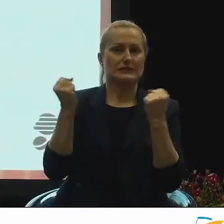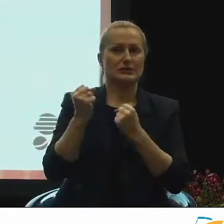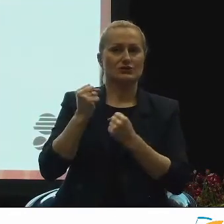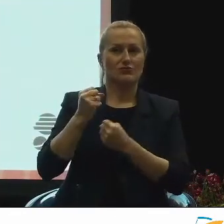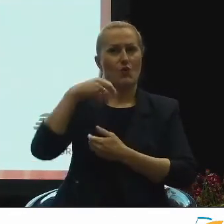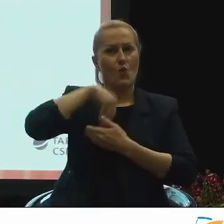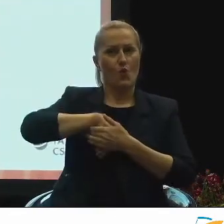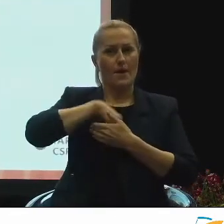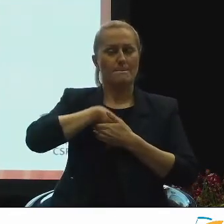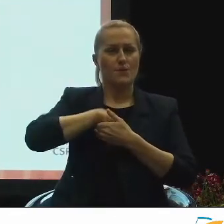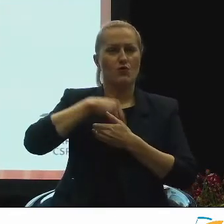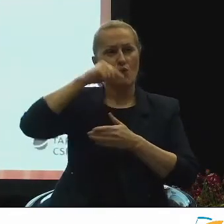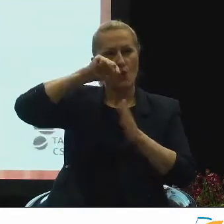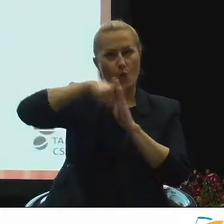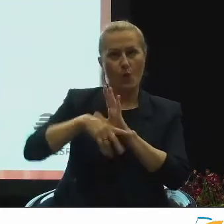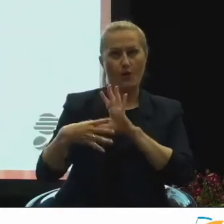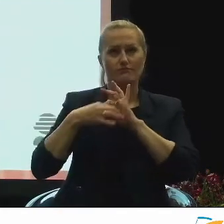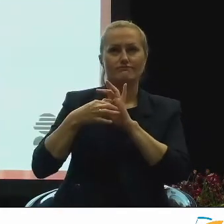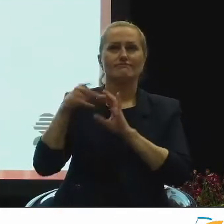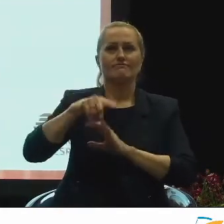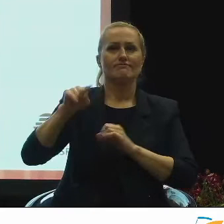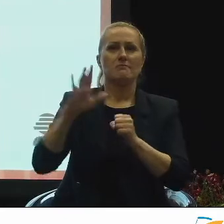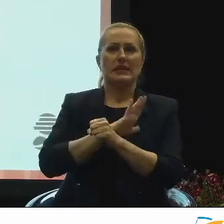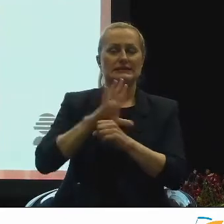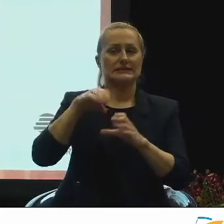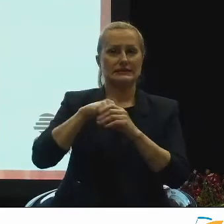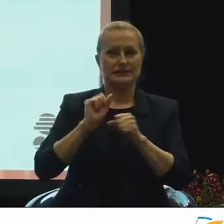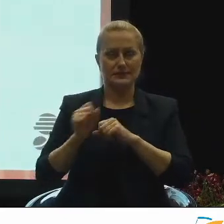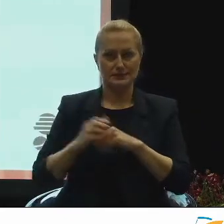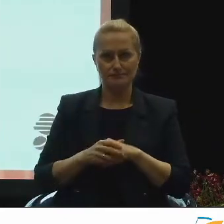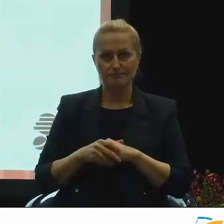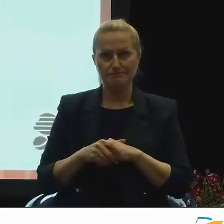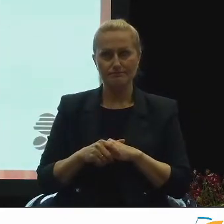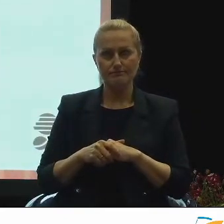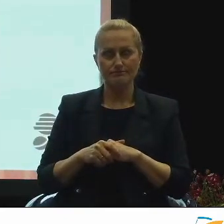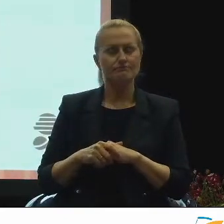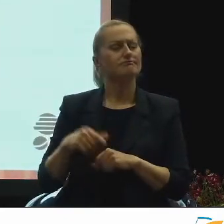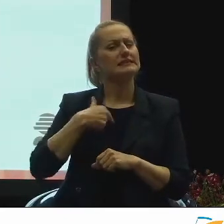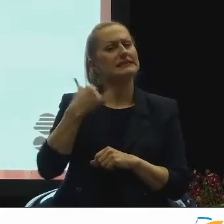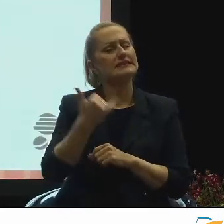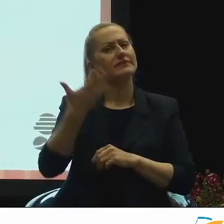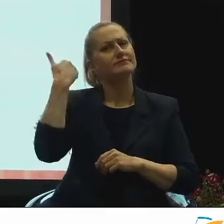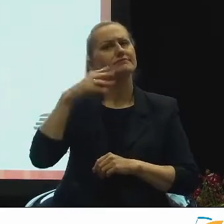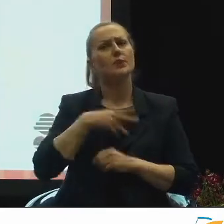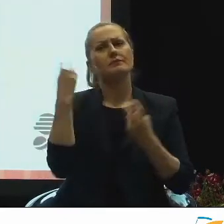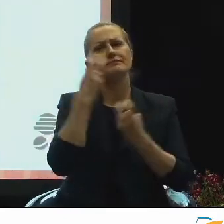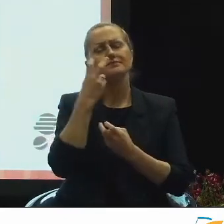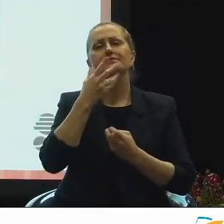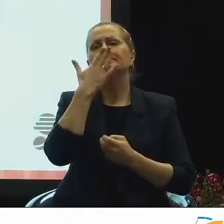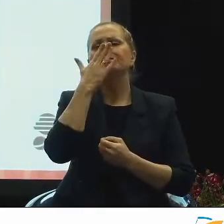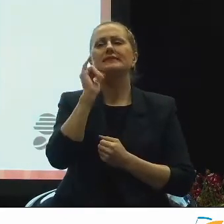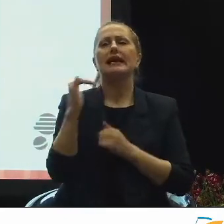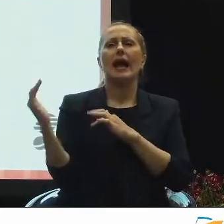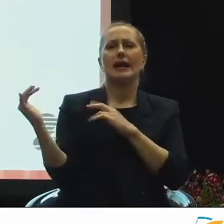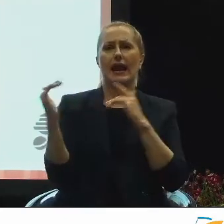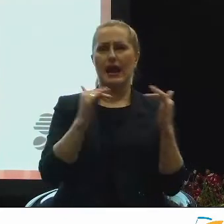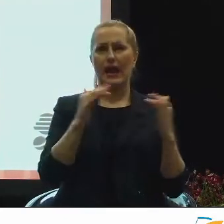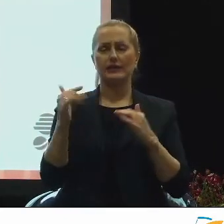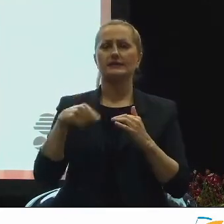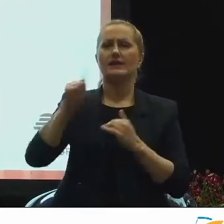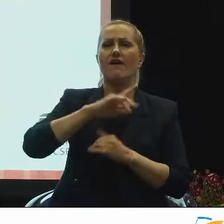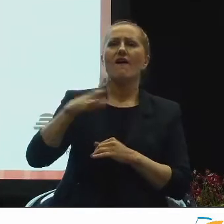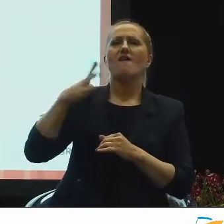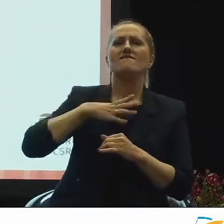głęboko wkomponowane w funkcjonowanie biznesu. To, co mnie zawsze interesowało, to jest relacja, jaka zachodzi